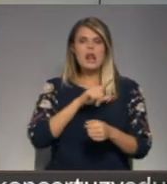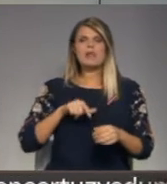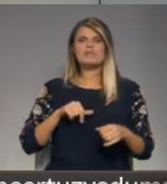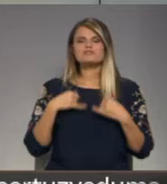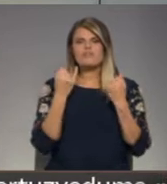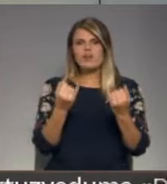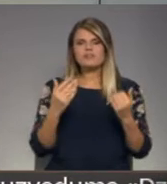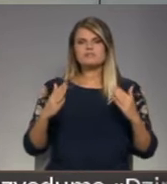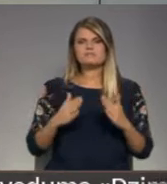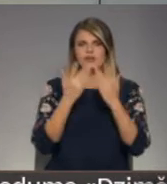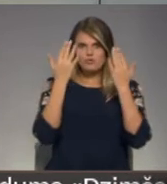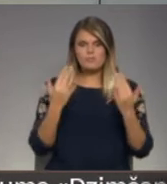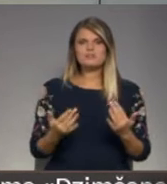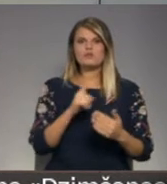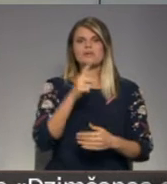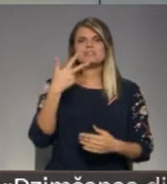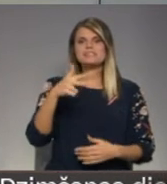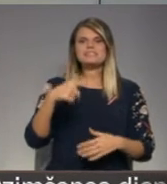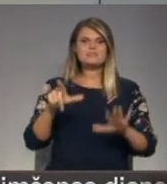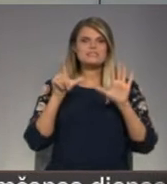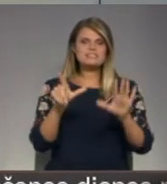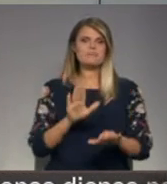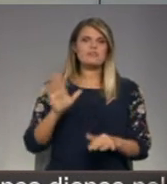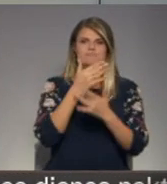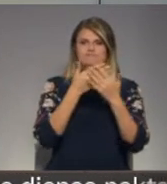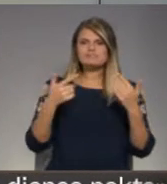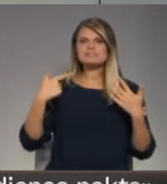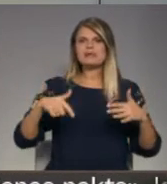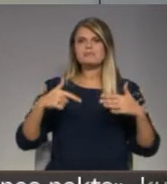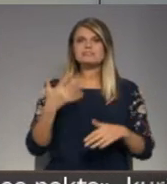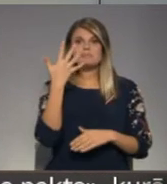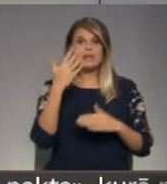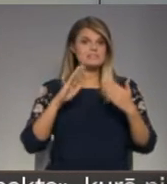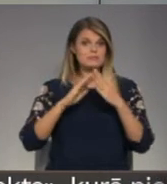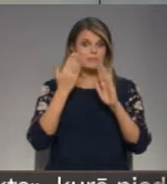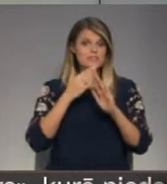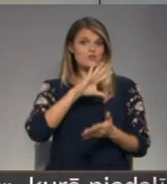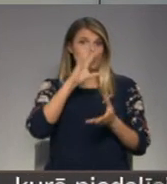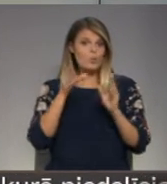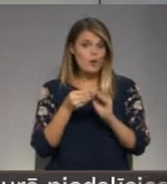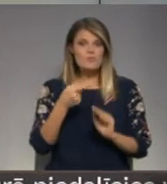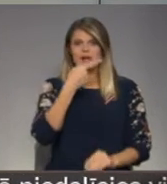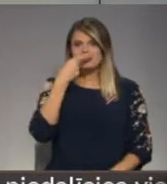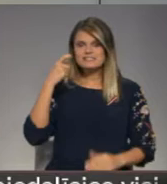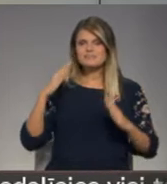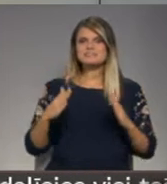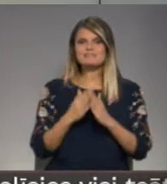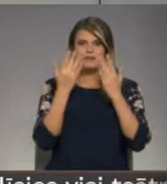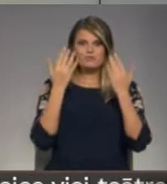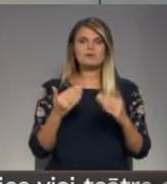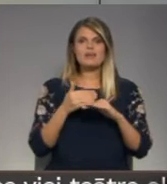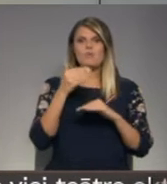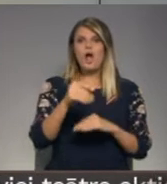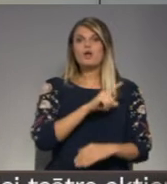latviešu kopienās notiek vismaz 37 valstīs un 75 pilsētās. Kopumā tie ir vairāk nekā 100 svētku pasākumu